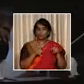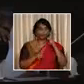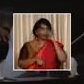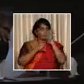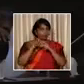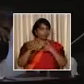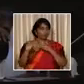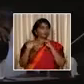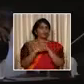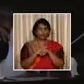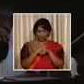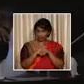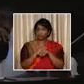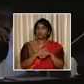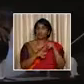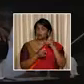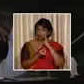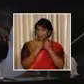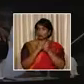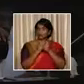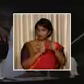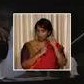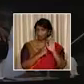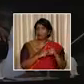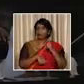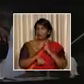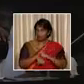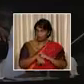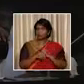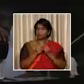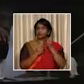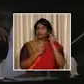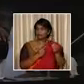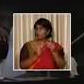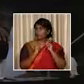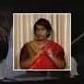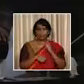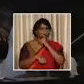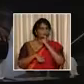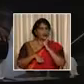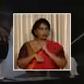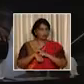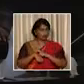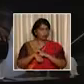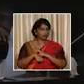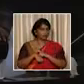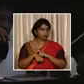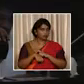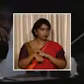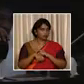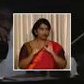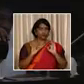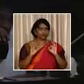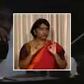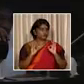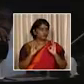நடைபெற்றதா இல்லையா என்பதை விசாரிப்பதற்கான சந்தர்ப்பத்தை இந்த நாடு ஏன் கொடுக்கக்கூடாது எத்தனை 1000 குழந்தைகள் உணவில்லாமல் இறுதி